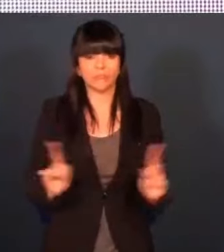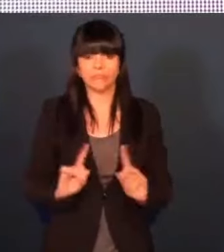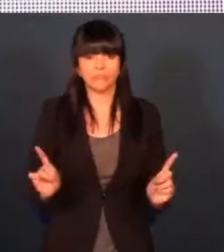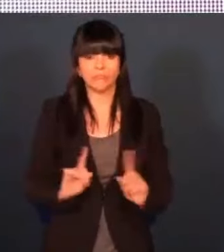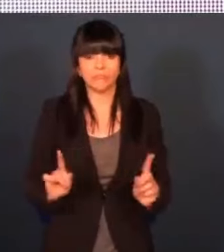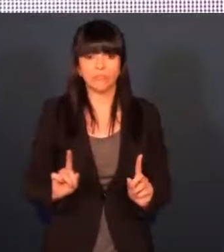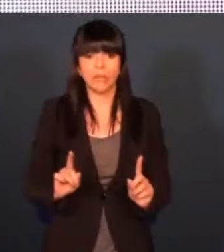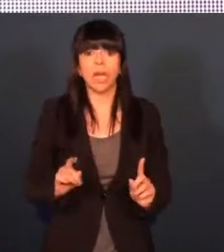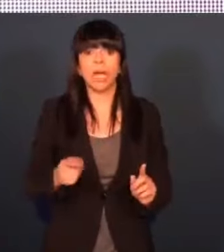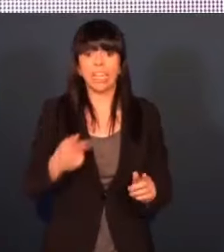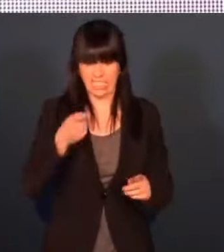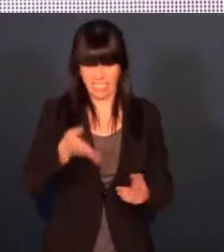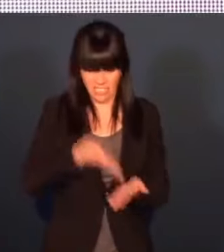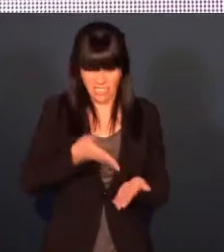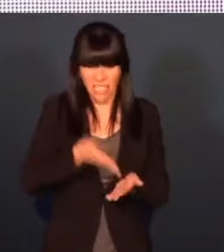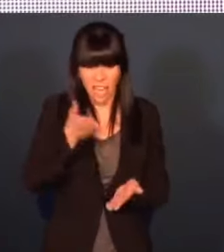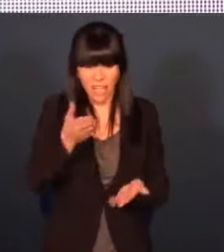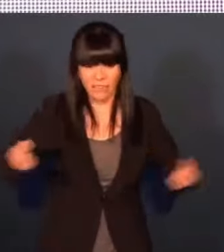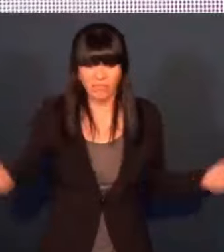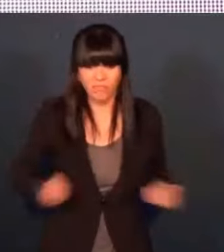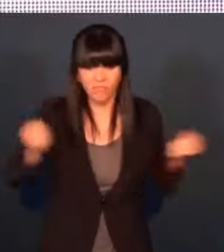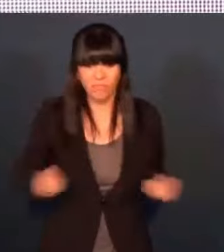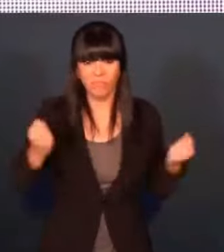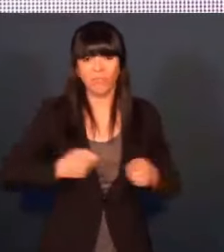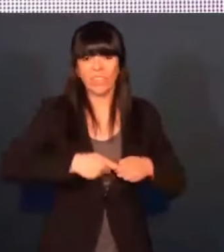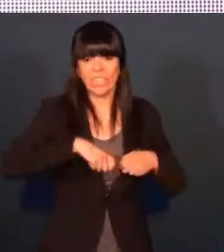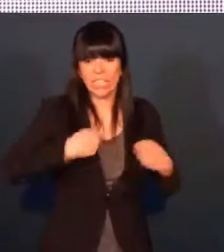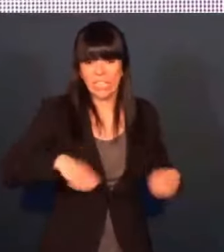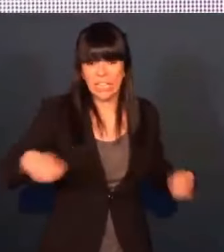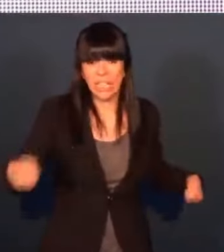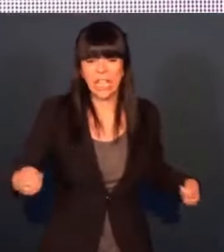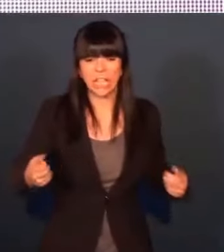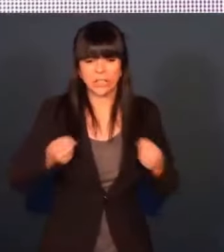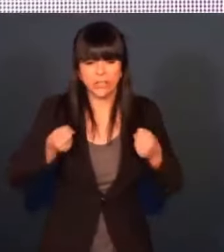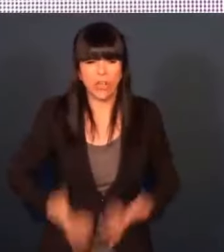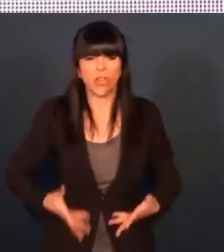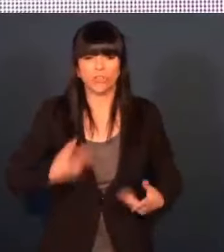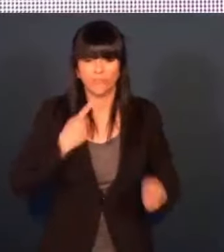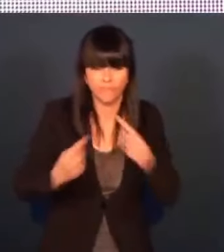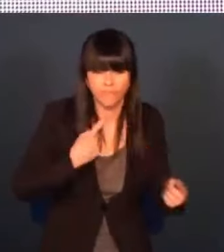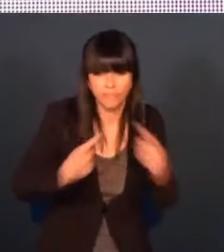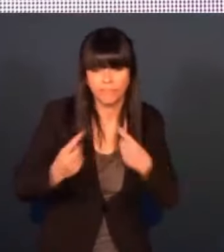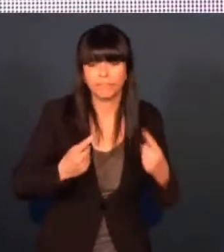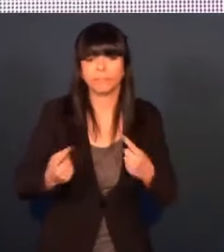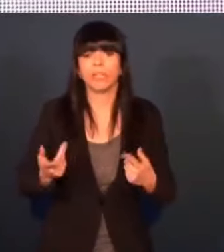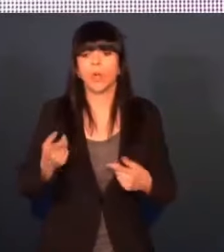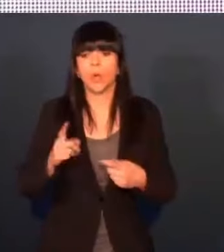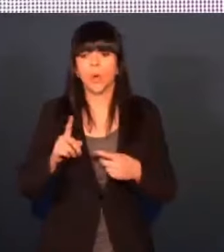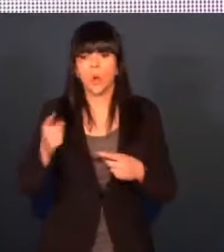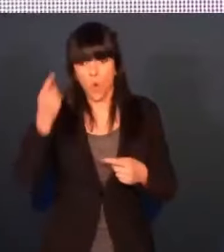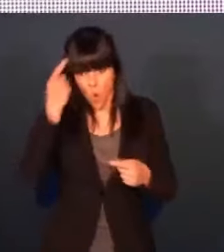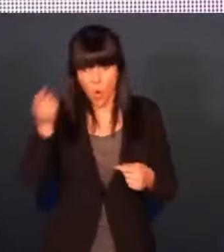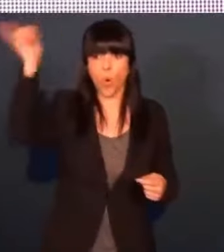Именно заради тези усилия, след дълги и сложни преговори, от утре ще пътуваме свободно по